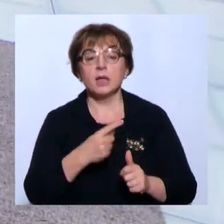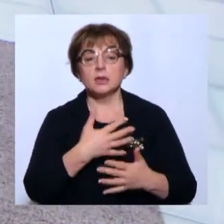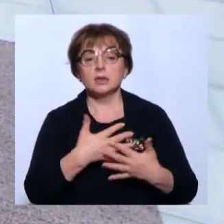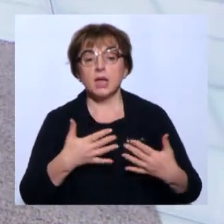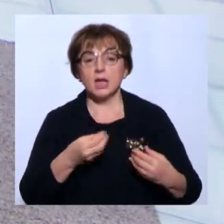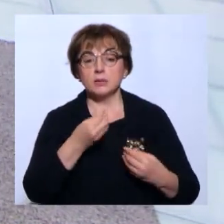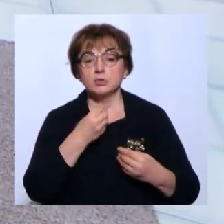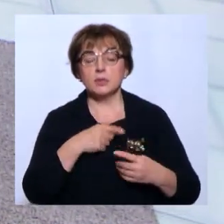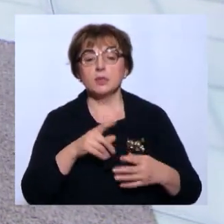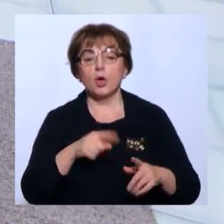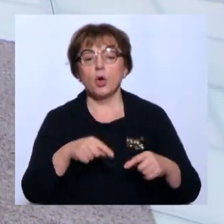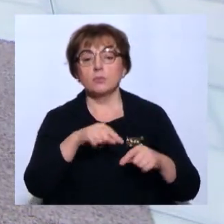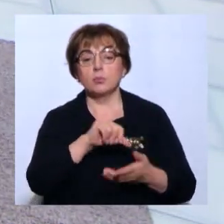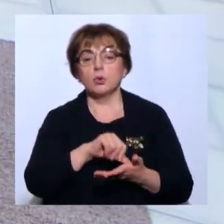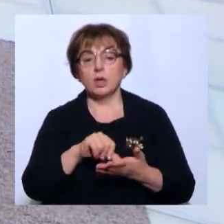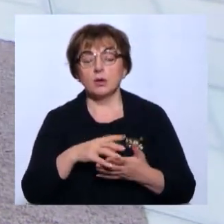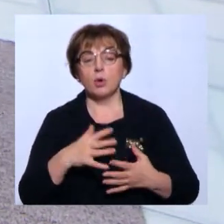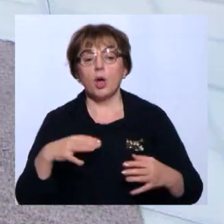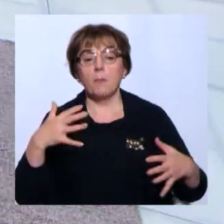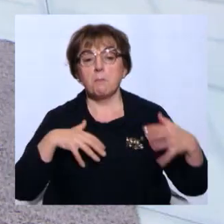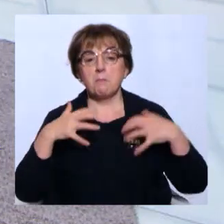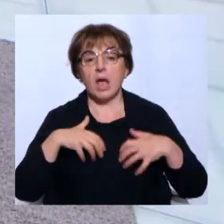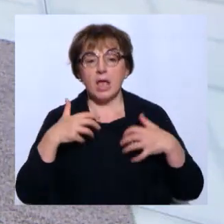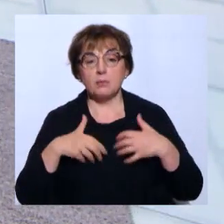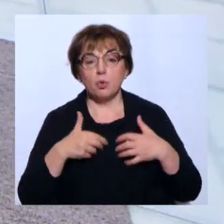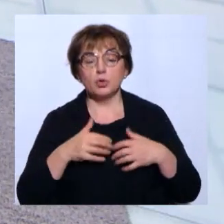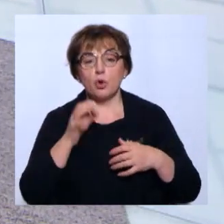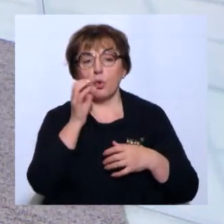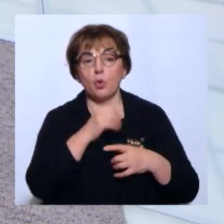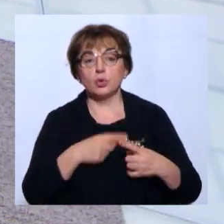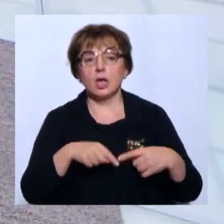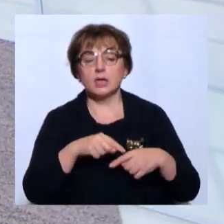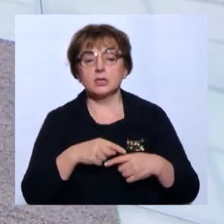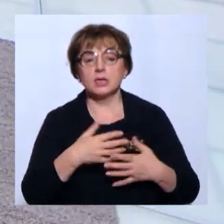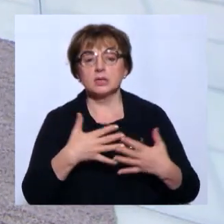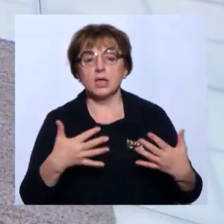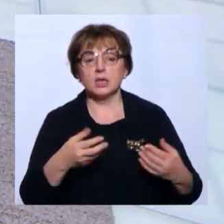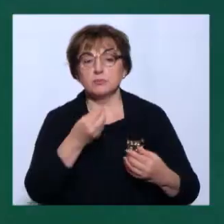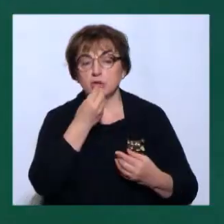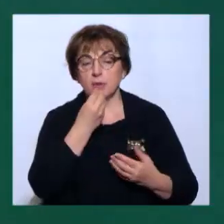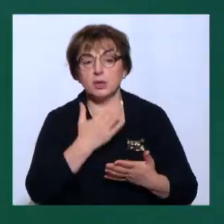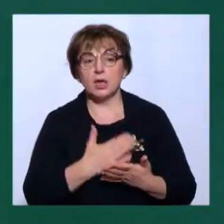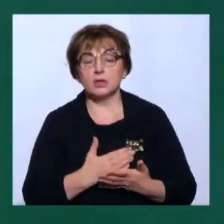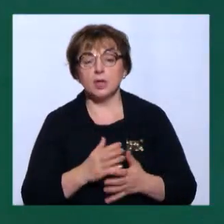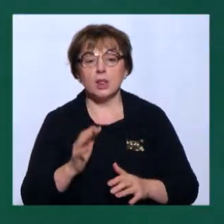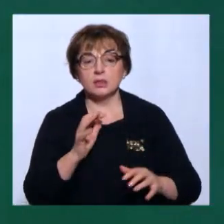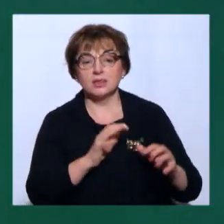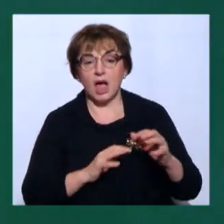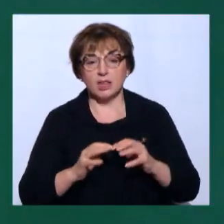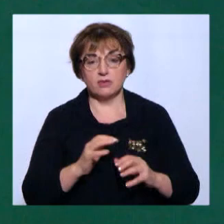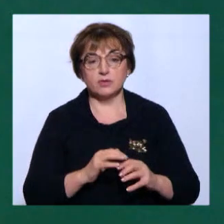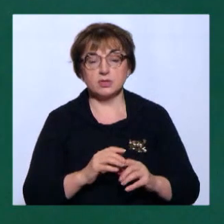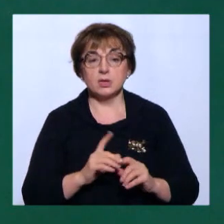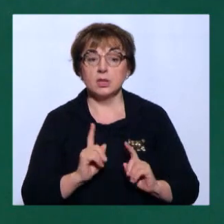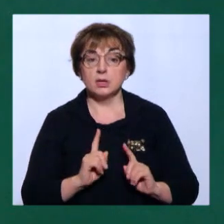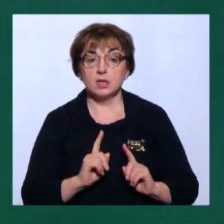მიეკუთვნება მაიმუნი, ღორი, ასევე ნაირჭამელი ორგანიზმი არის დათვიც.